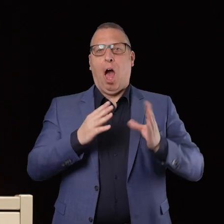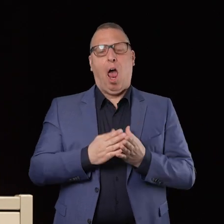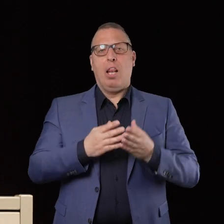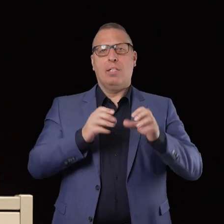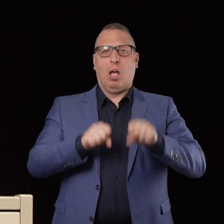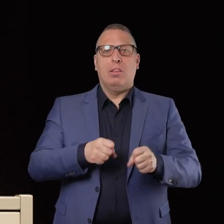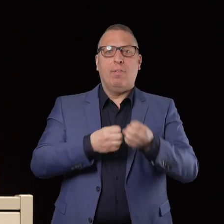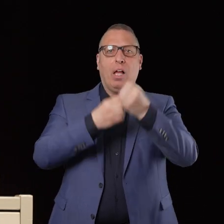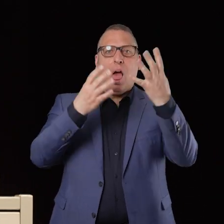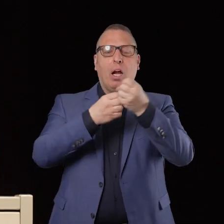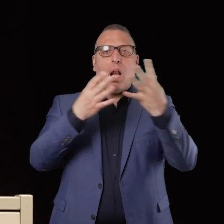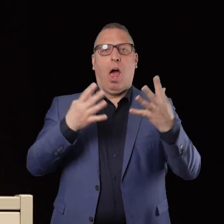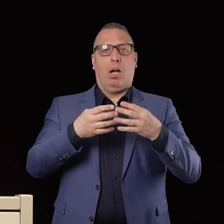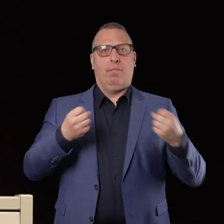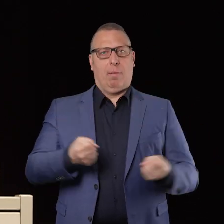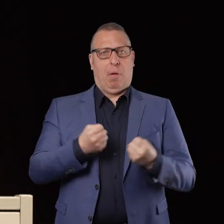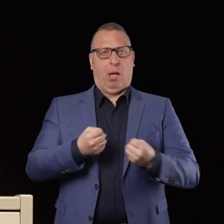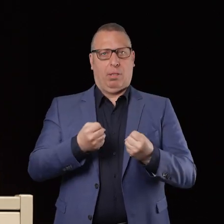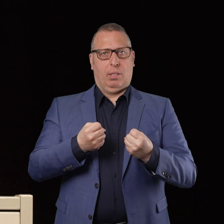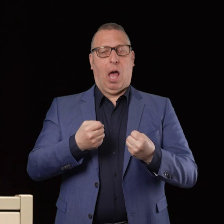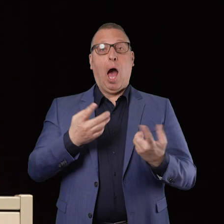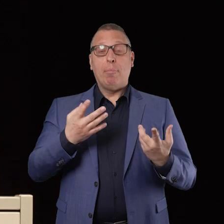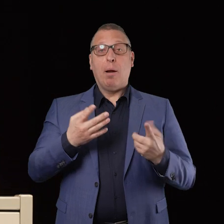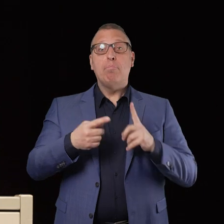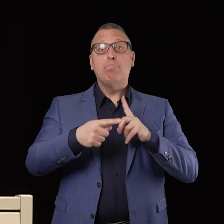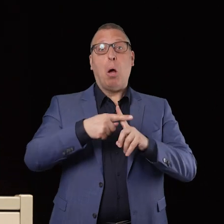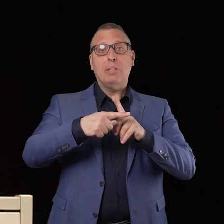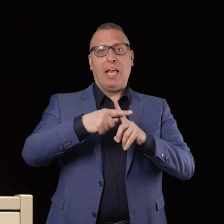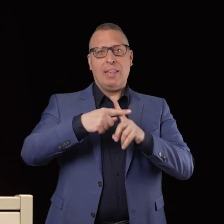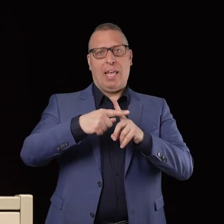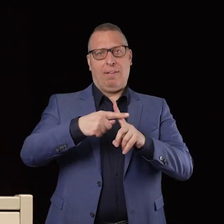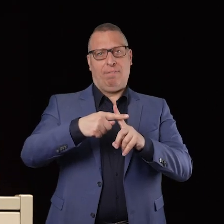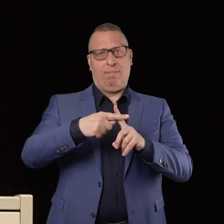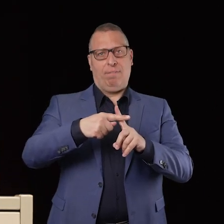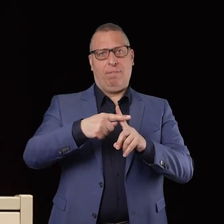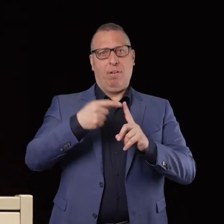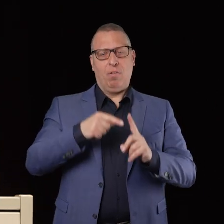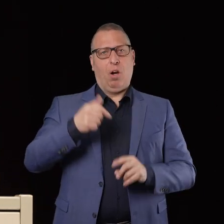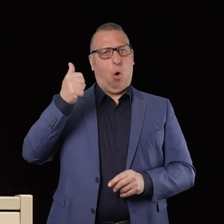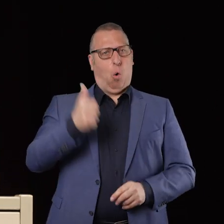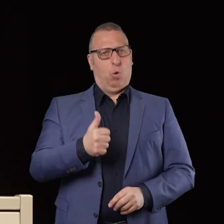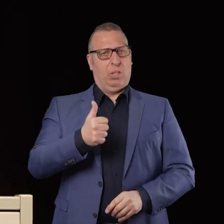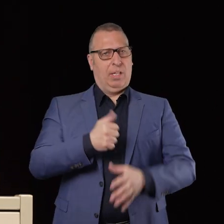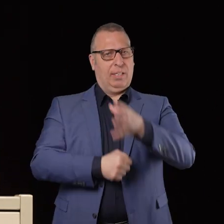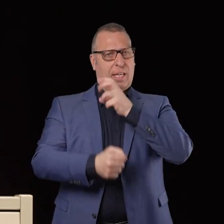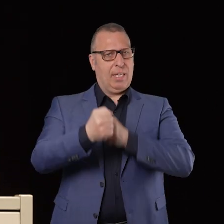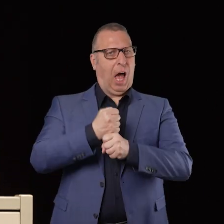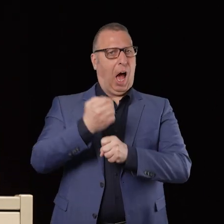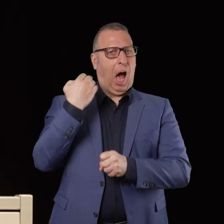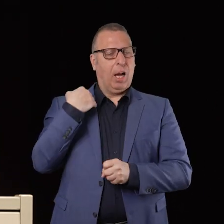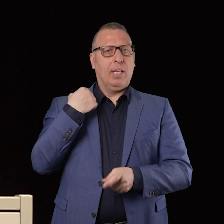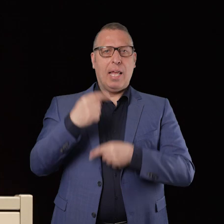nicht restlos klären lässt. Die positiven Aspekte haben in den 100